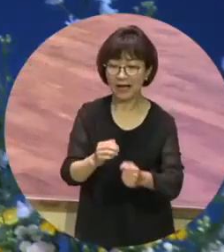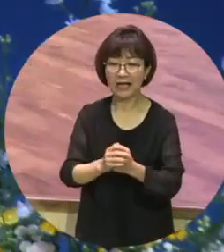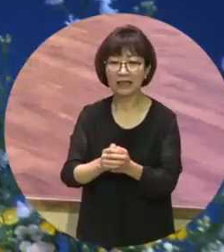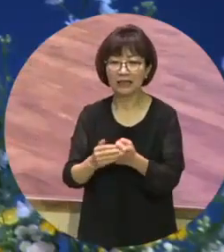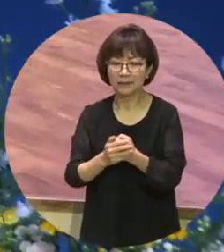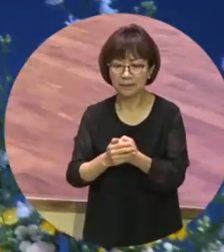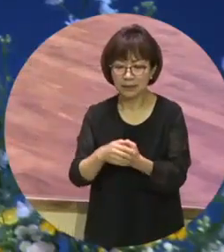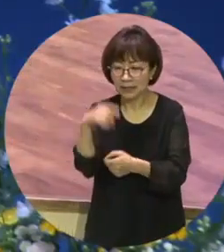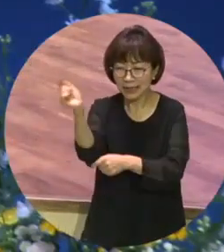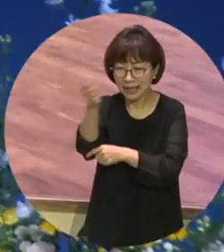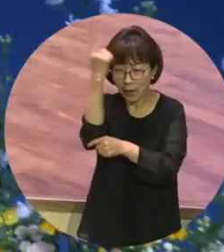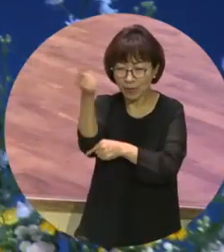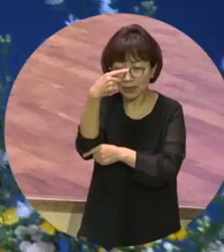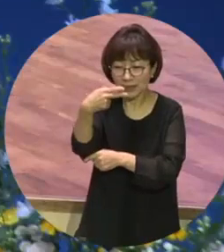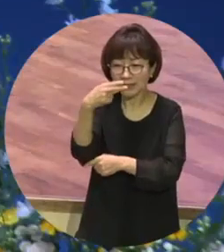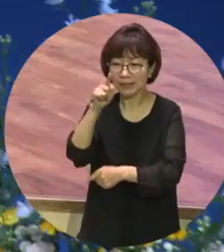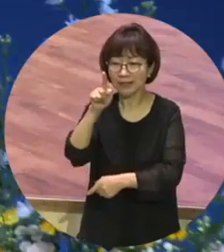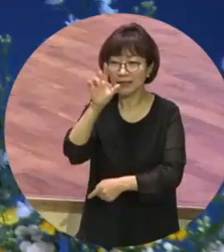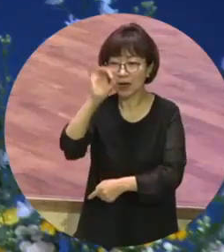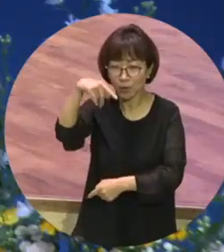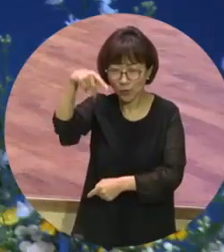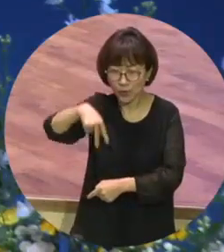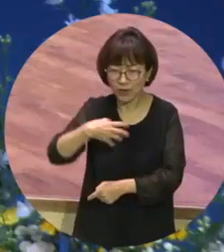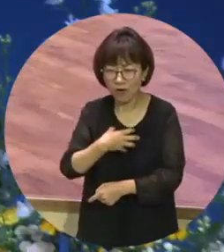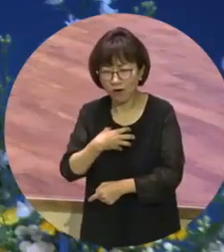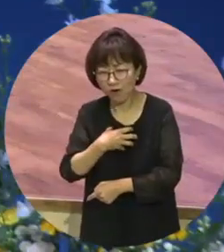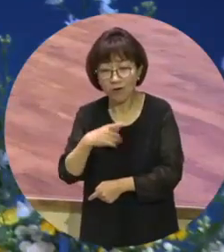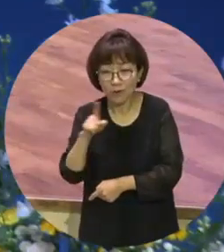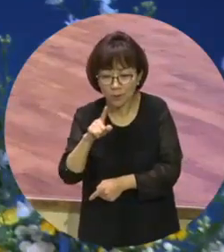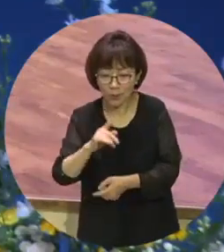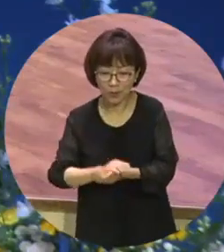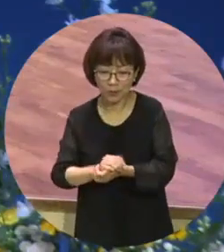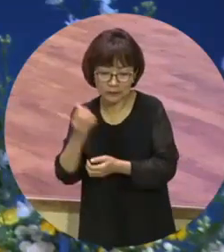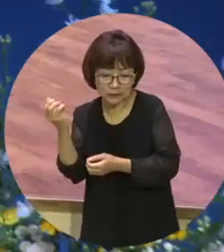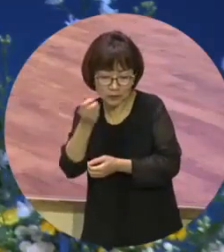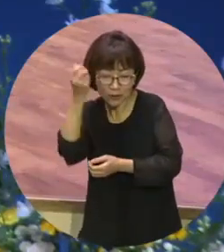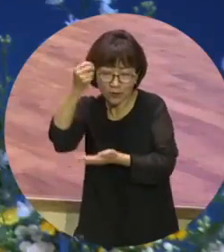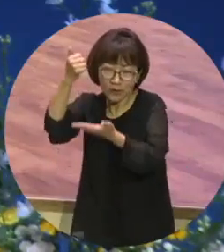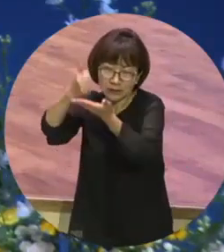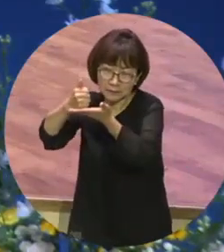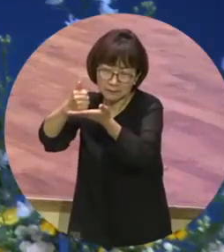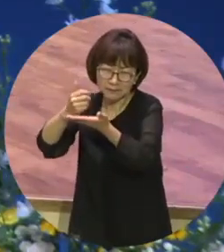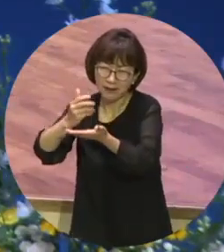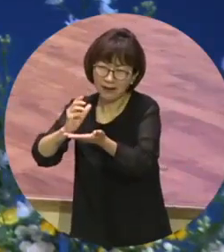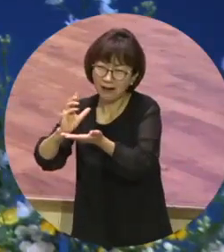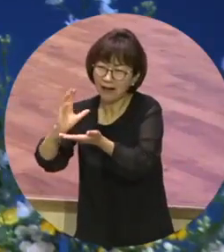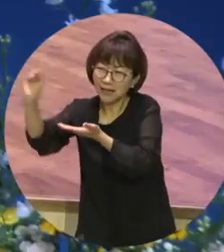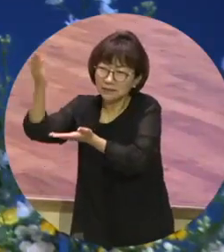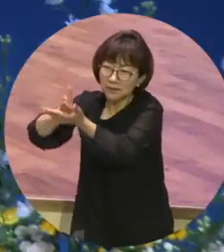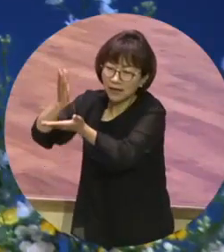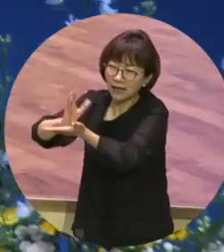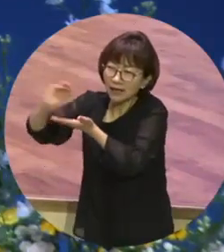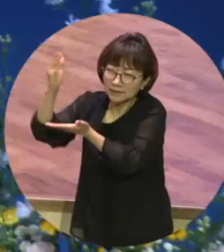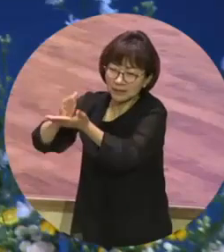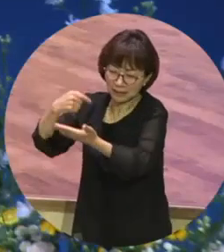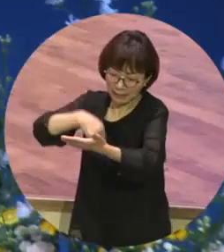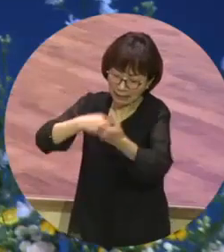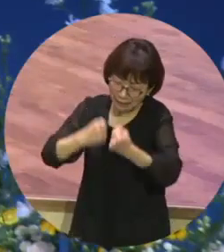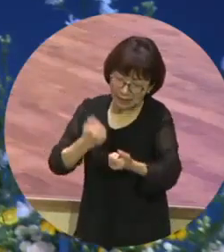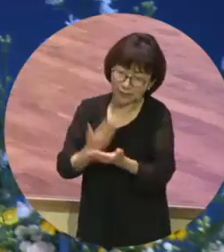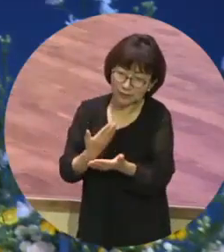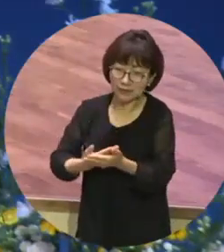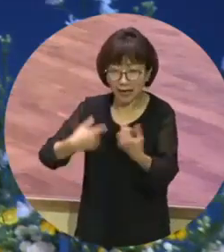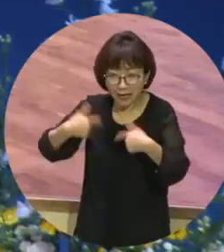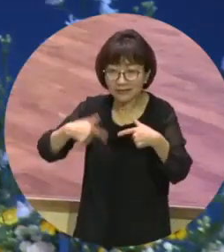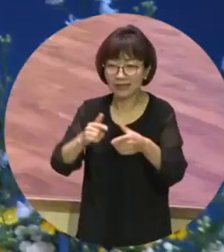다윗이 제일 두려운 것이 뭐냐? 주의 성령을 내게서 거두지 마옵시고 그랬어요. 그러니까 성령이